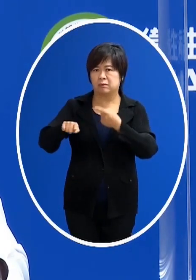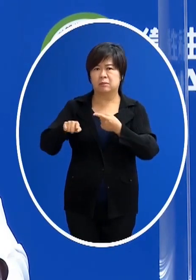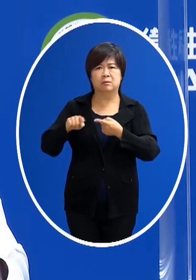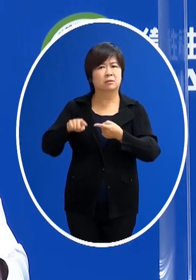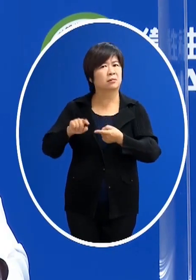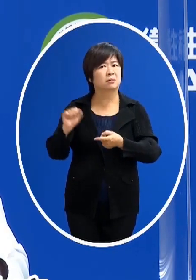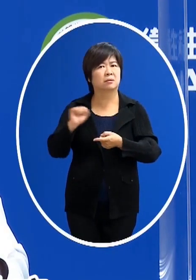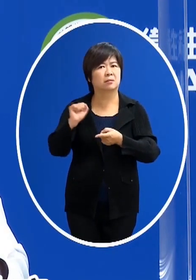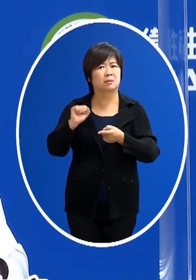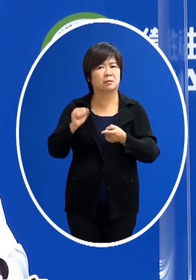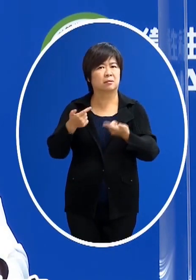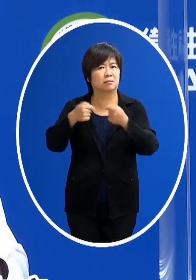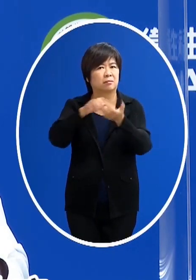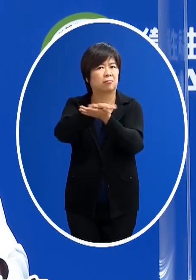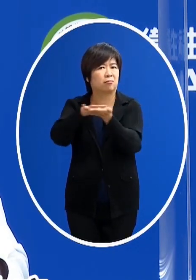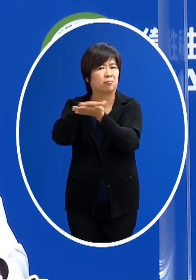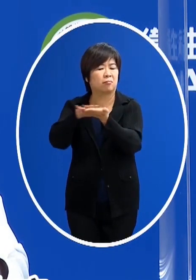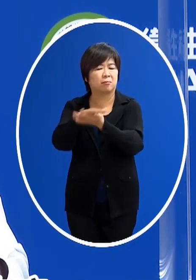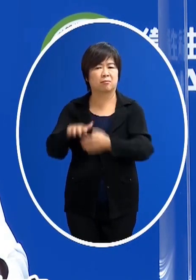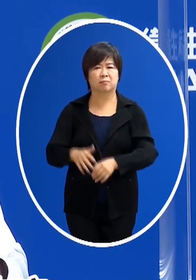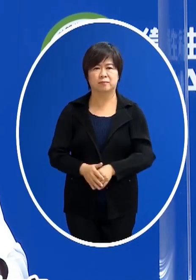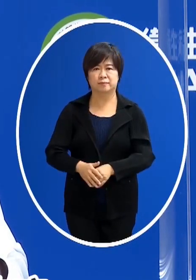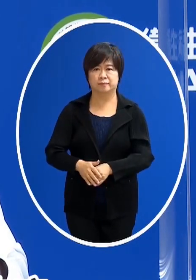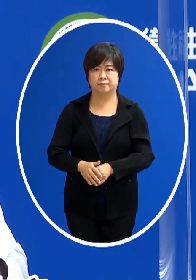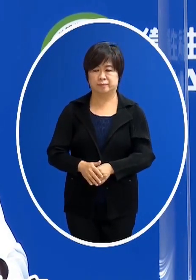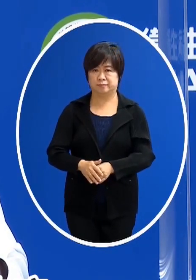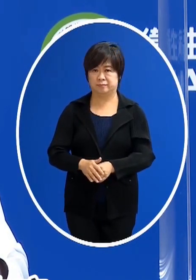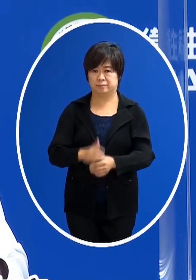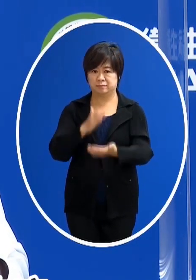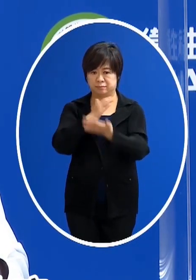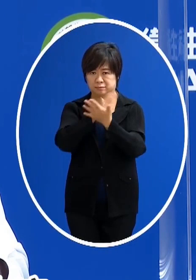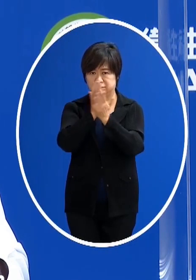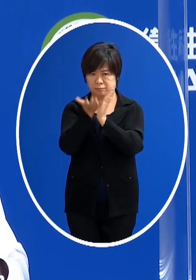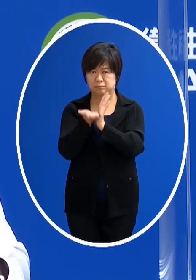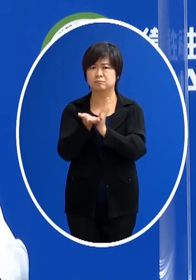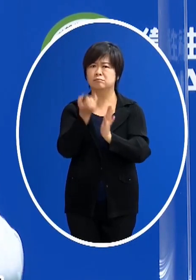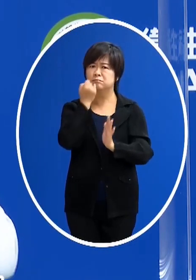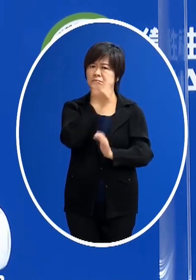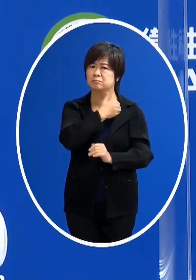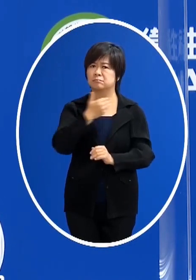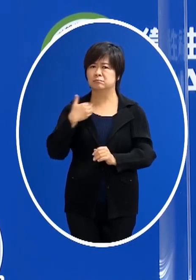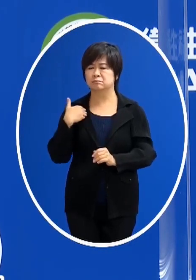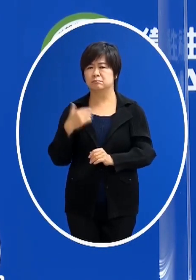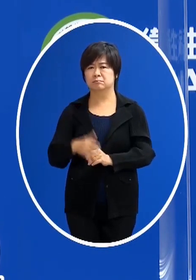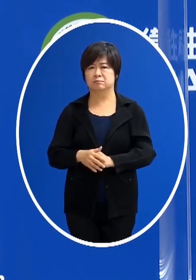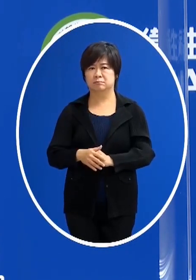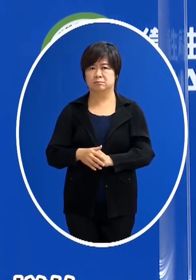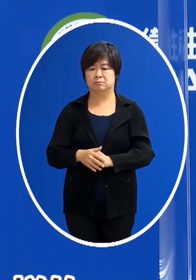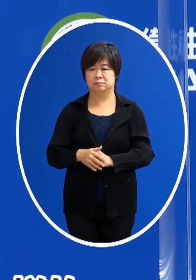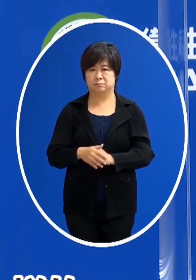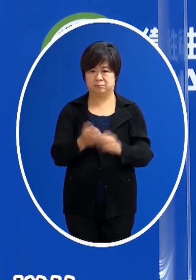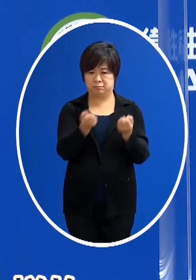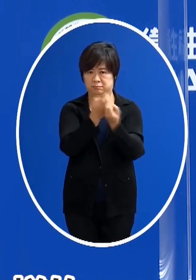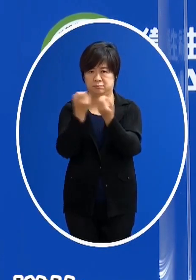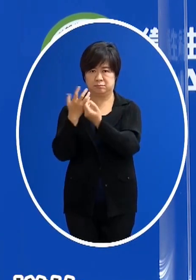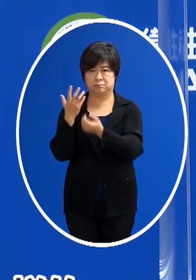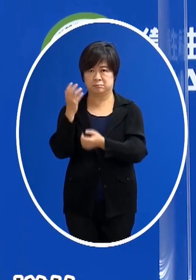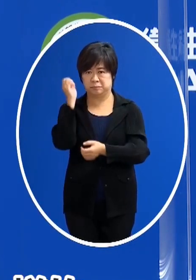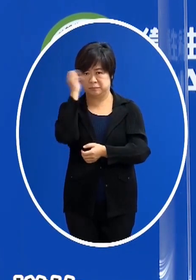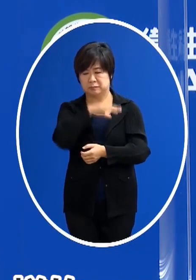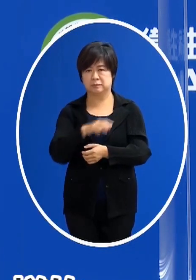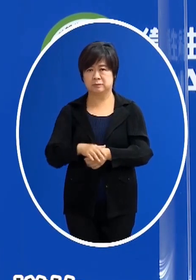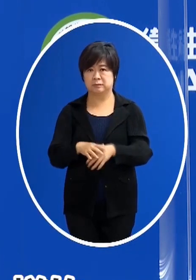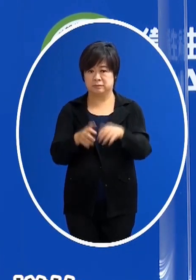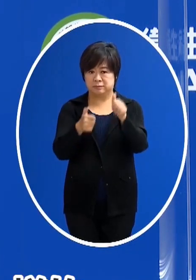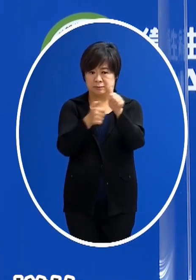要澄清，就是说任何情形它都有可能嘛，那但是我们这些不良事件我再三强调它跟副作